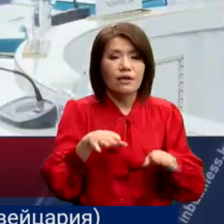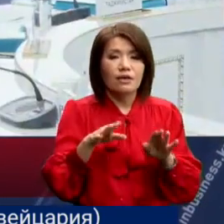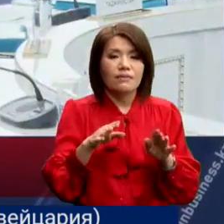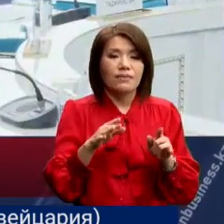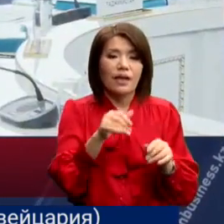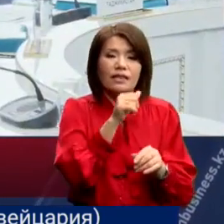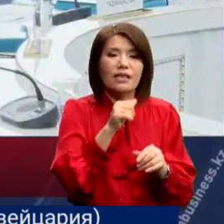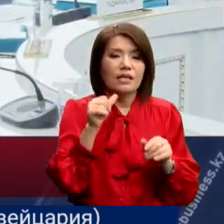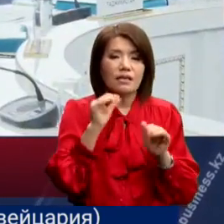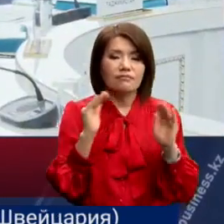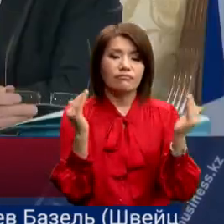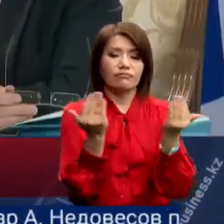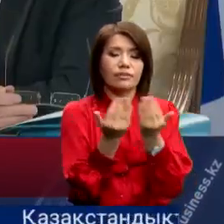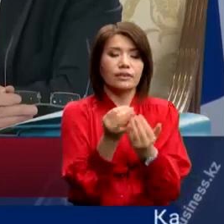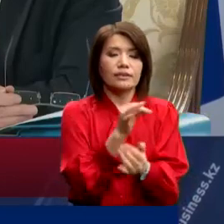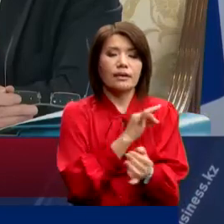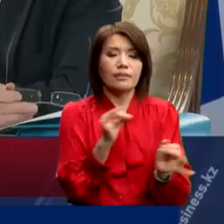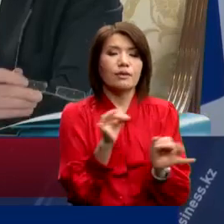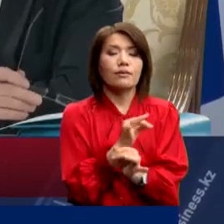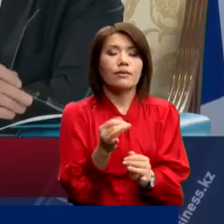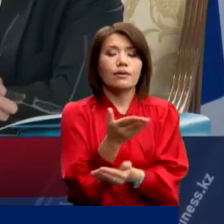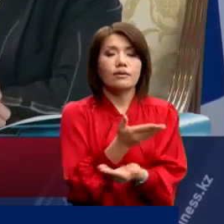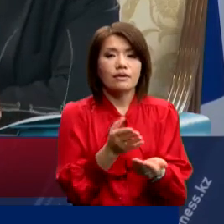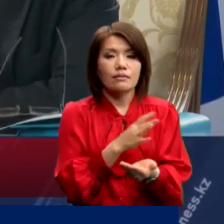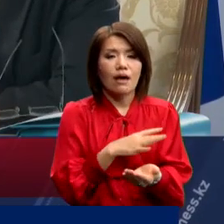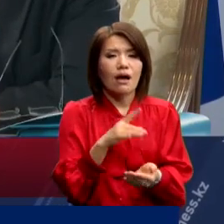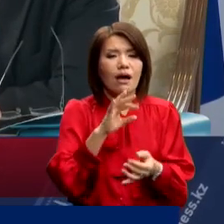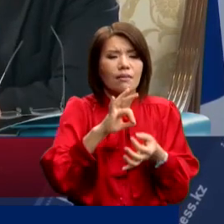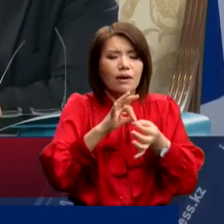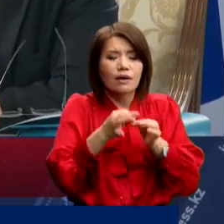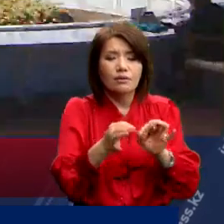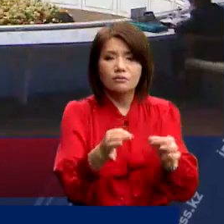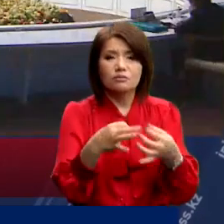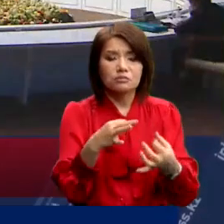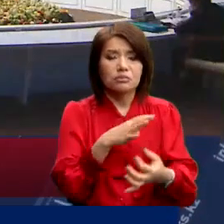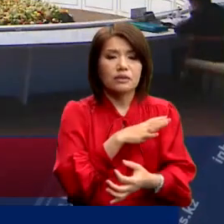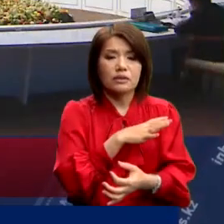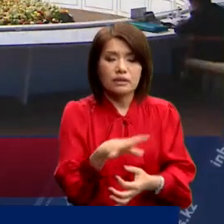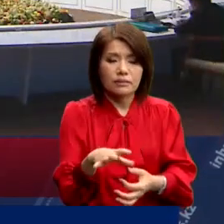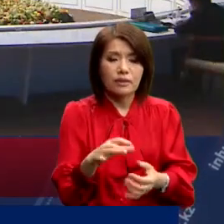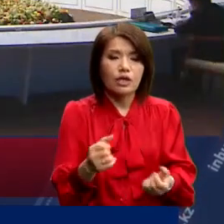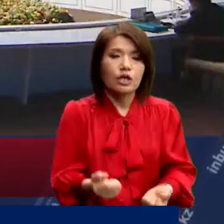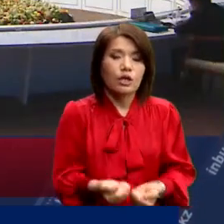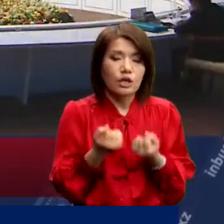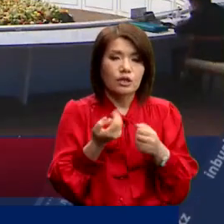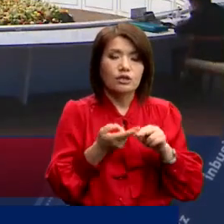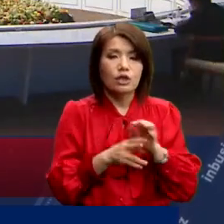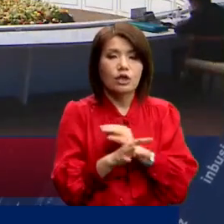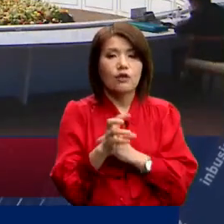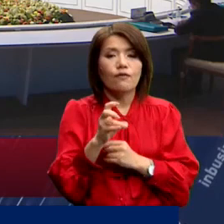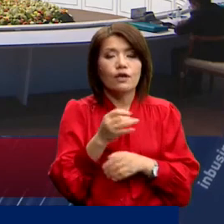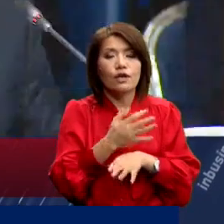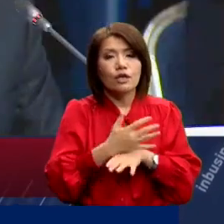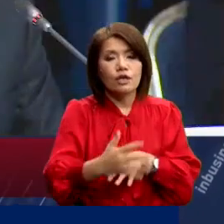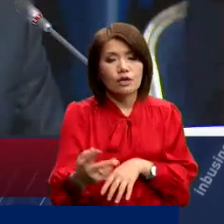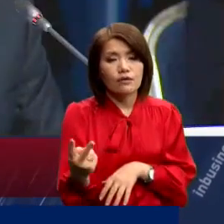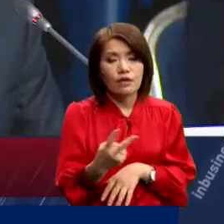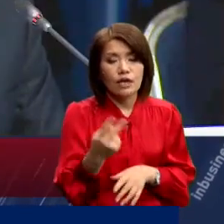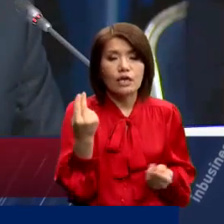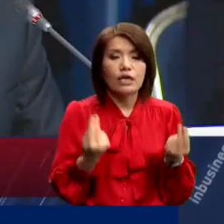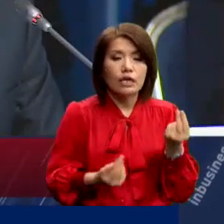дверями, поэтому подробности журналистам не сообщили. После участники заседания поддержали инициативу проведения вторых